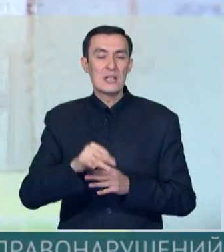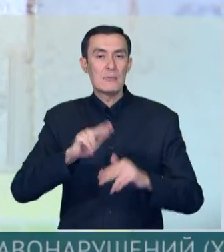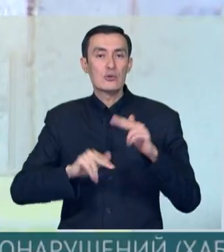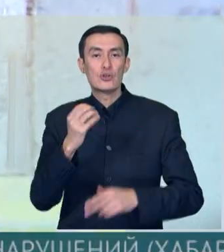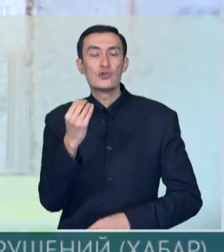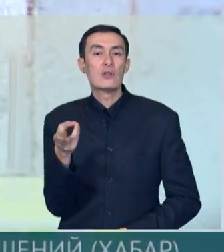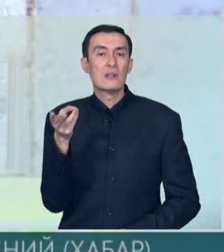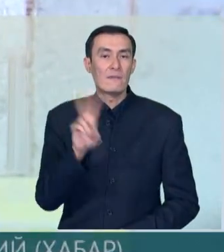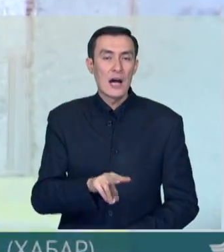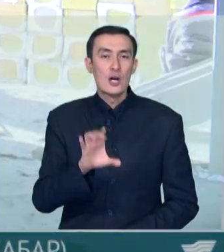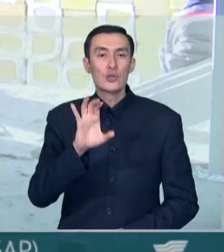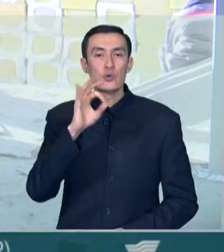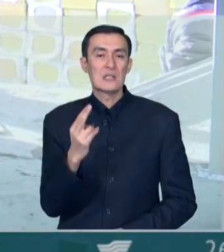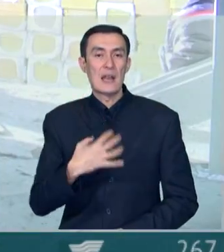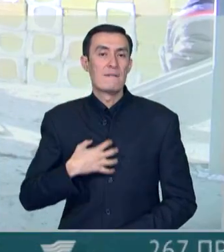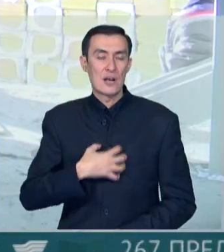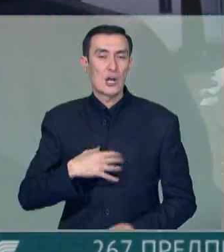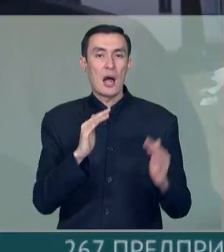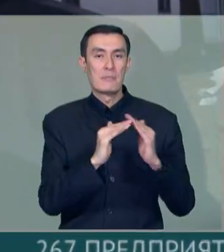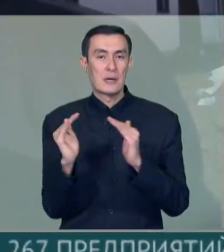еще два социальных объекта.